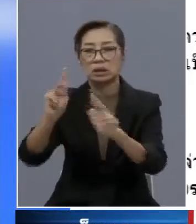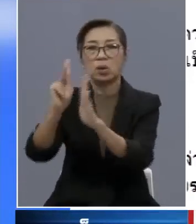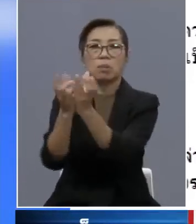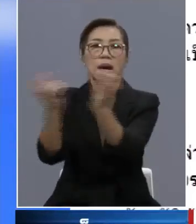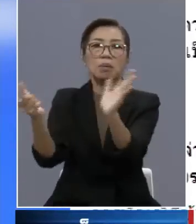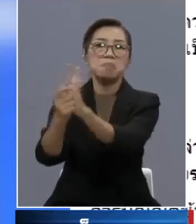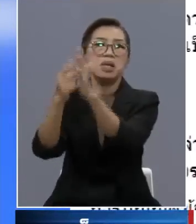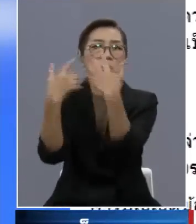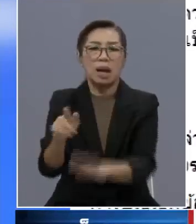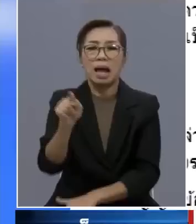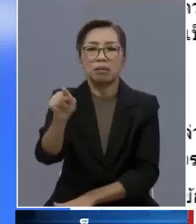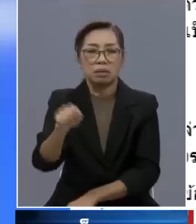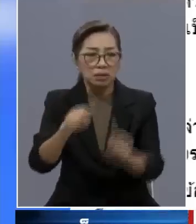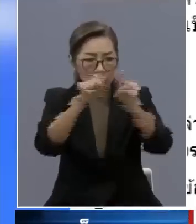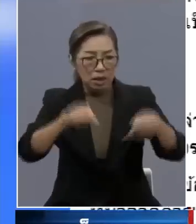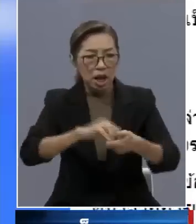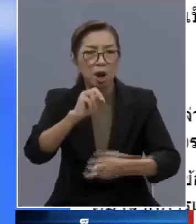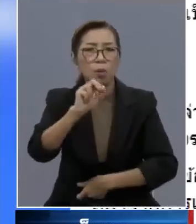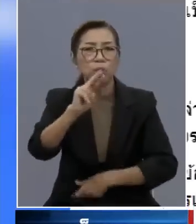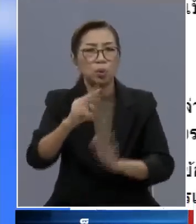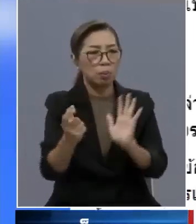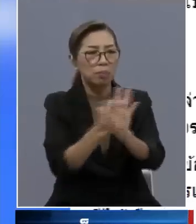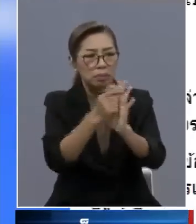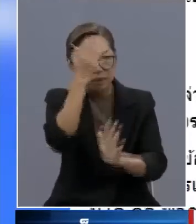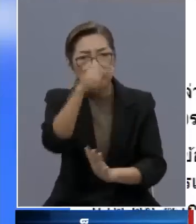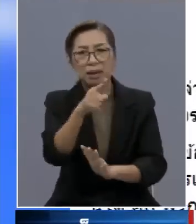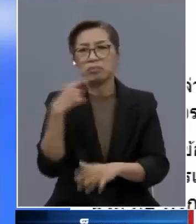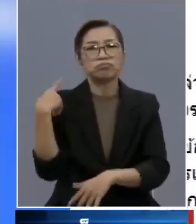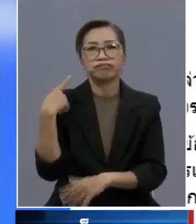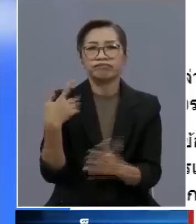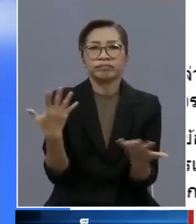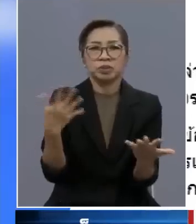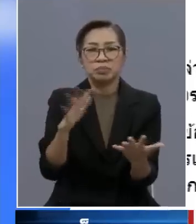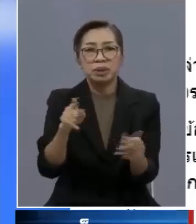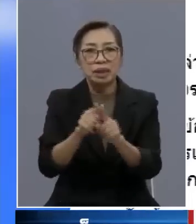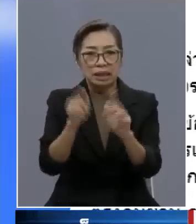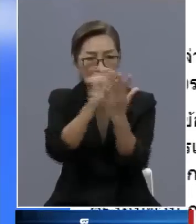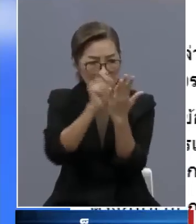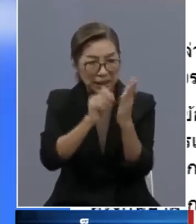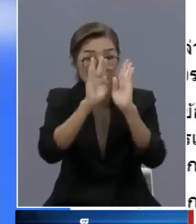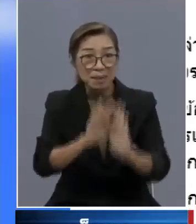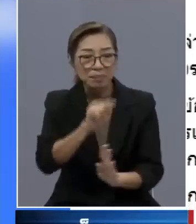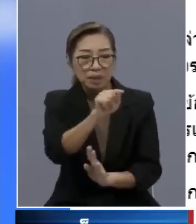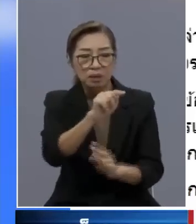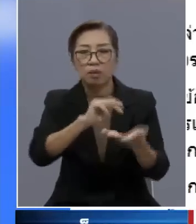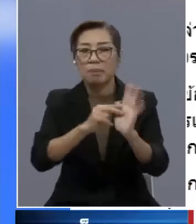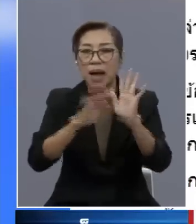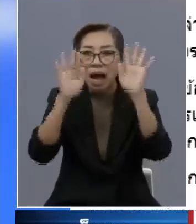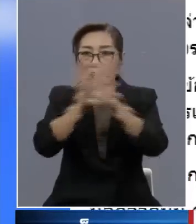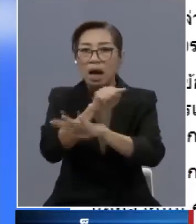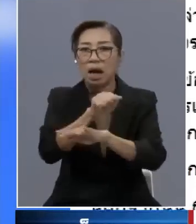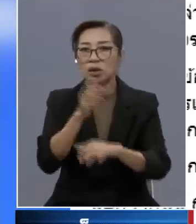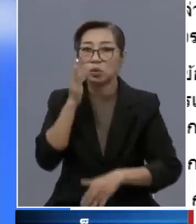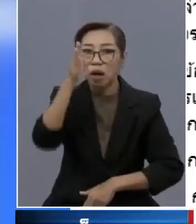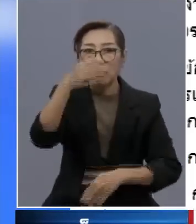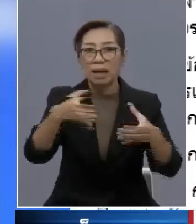การบัญญัติข้อความนี้ซ้ำลงไปไม่ส่งผลใดๆในทางกฎหมายตรงกันข้ามการเขียนแบบนี้อาจเป็นบ่วงรัดคอทำให้ก้าว